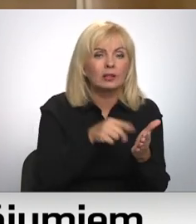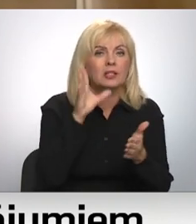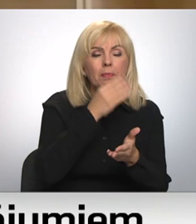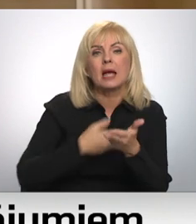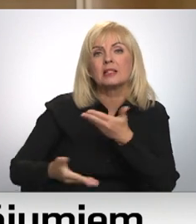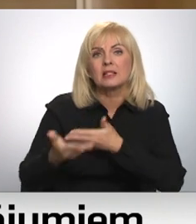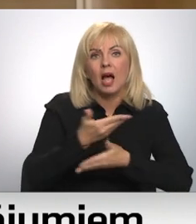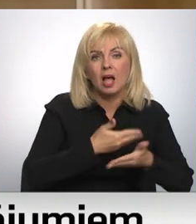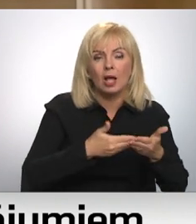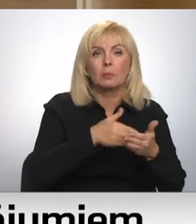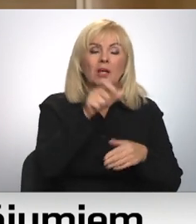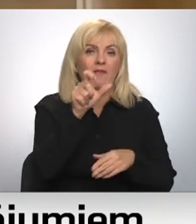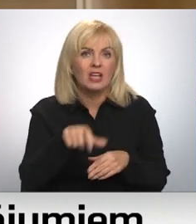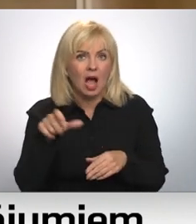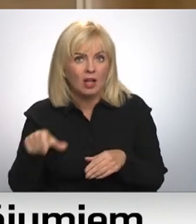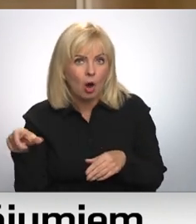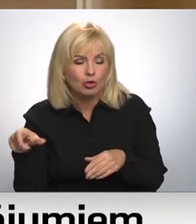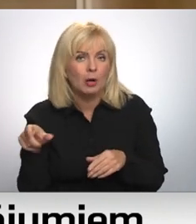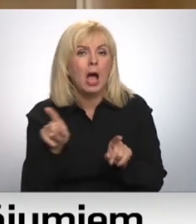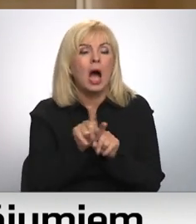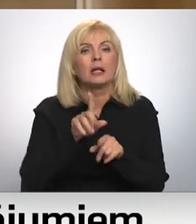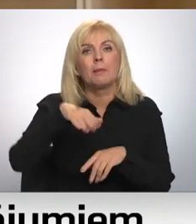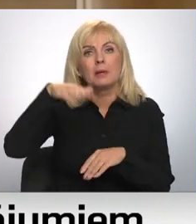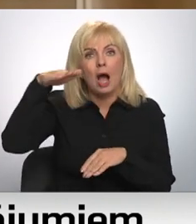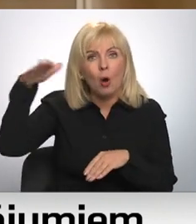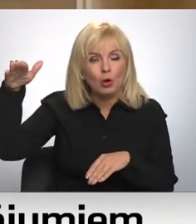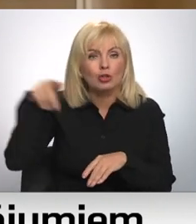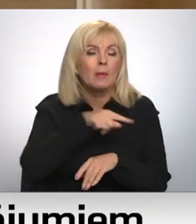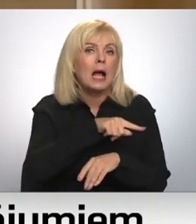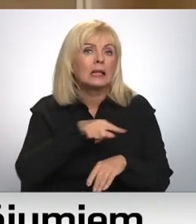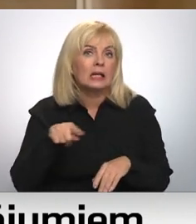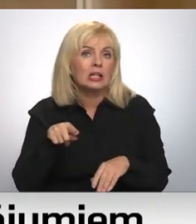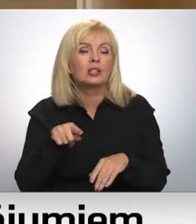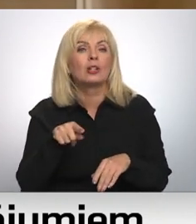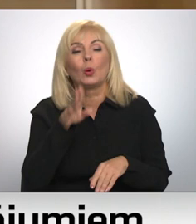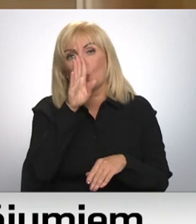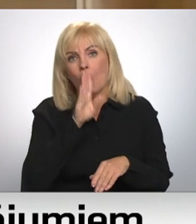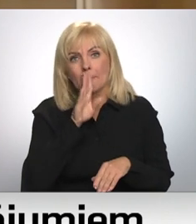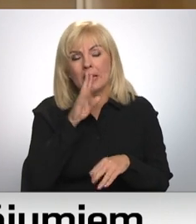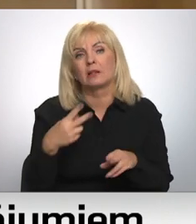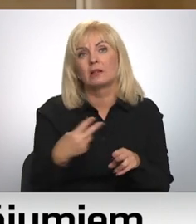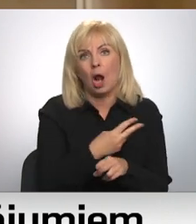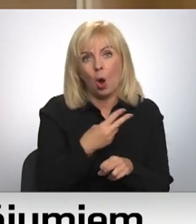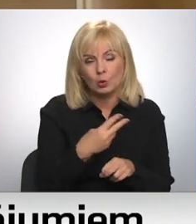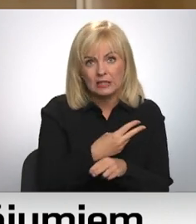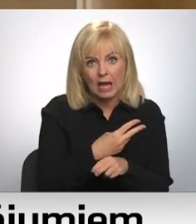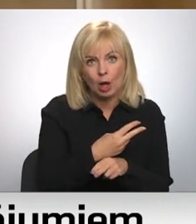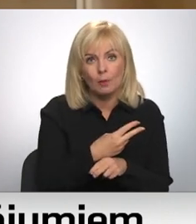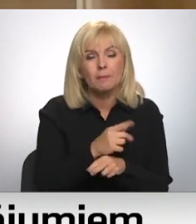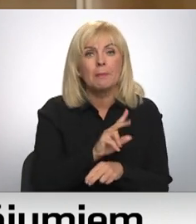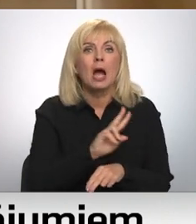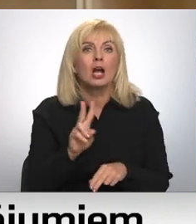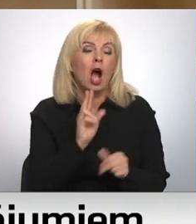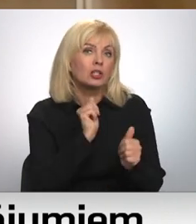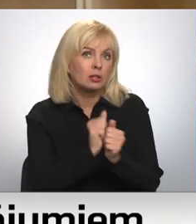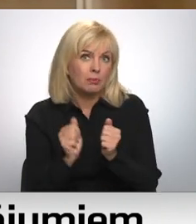ar vienaudžiem, ar pieaugušajiem, līdz pat jau tādiem nopietnākiem traucējumiem, kas